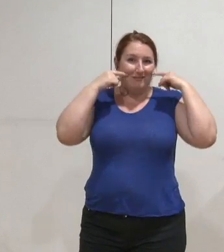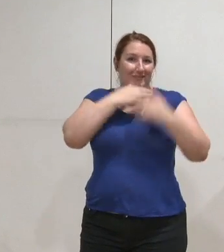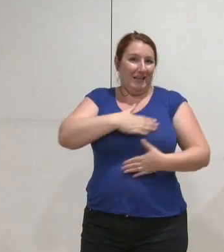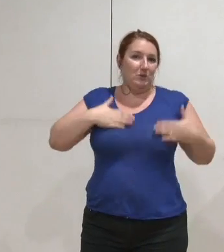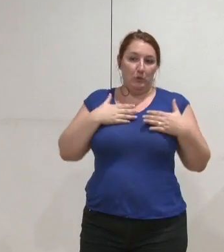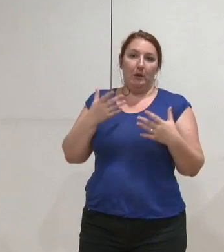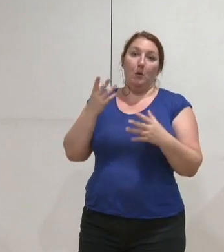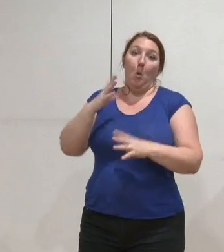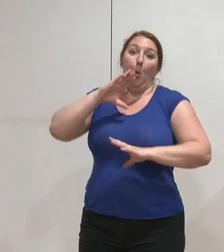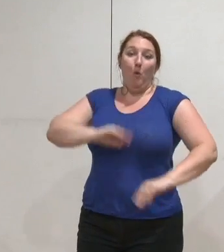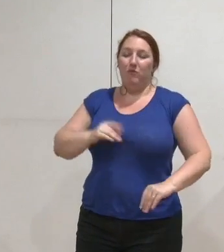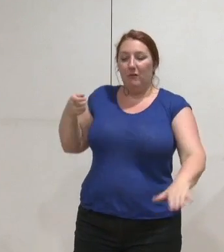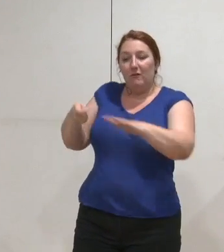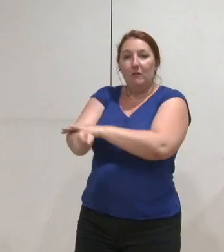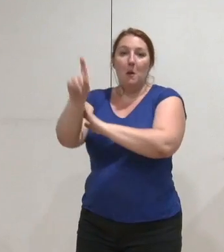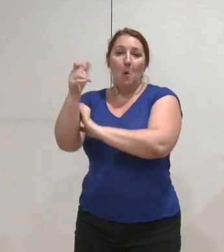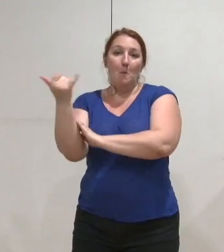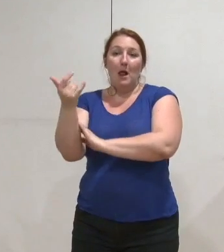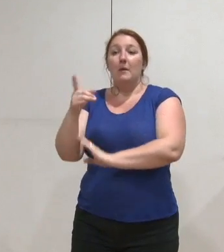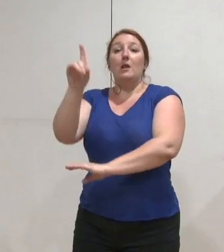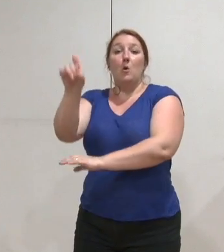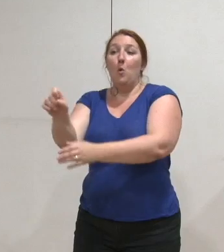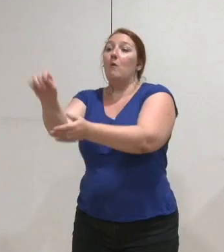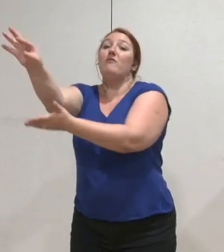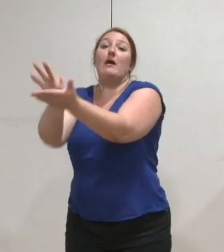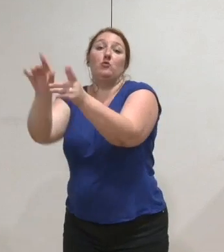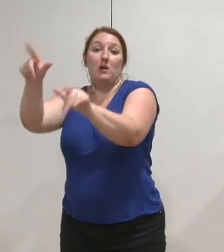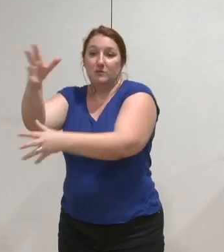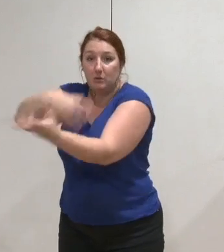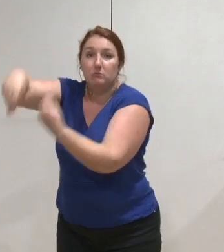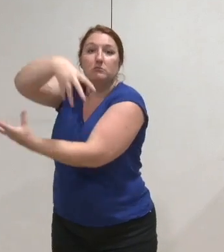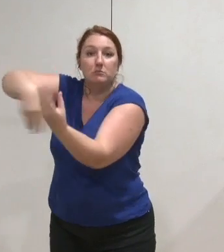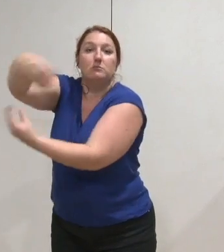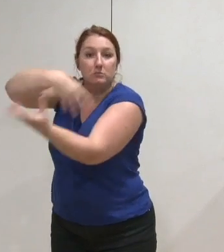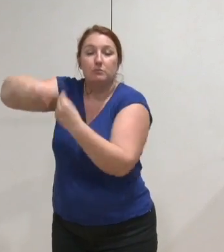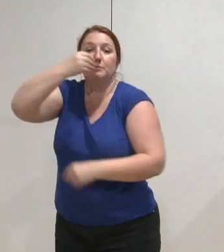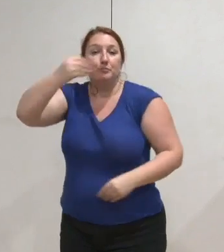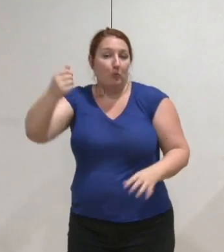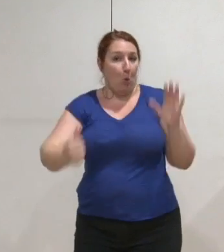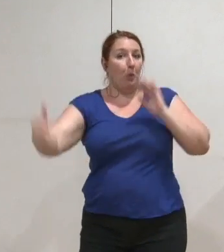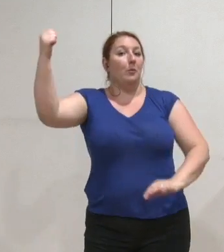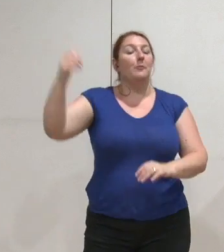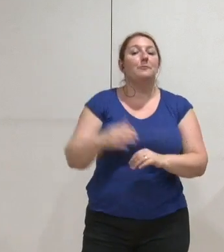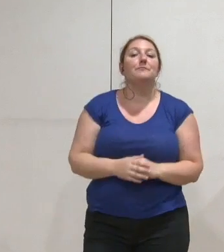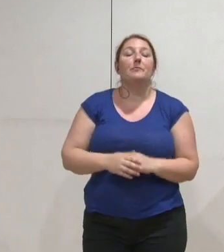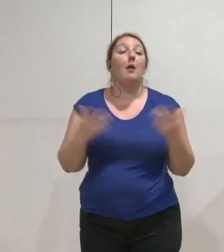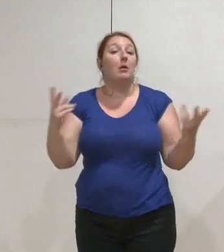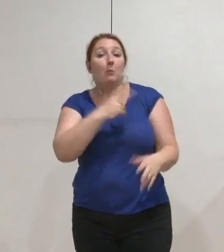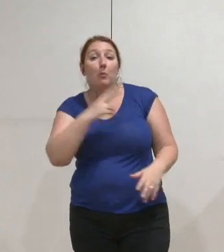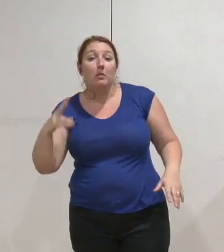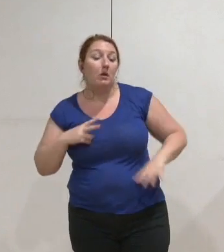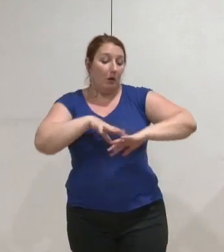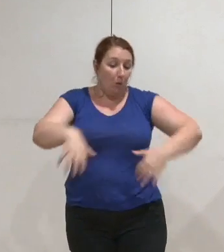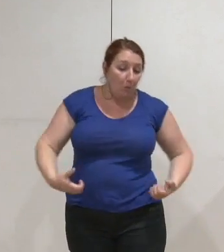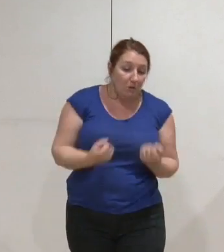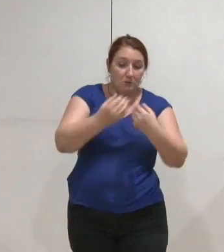l'eau après évidemment la question des transfert des transferts légaux de propriété de compétences